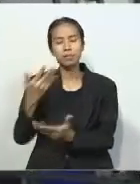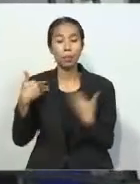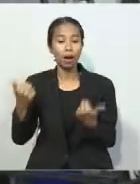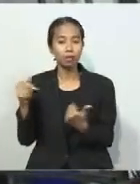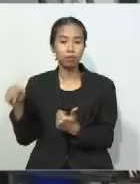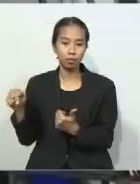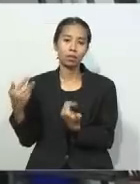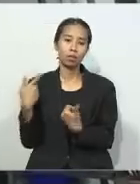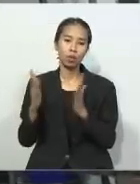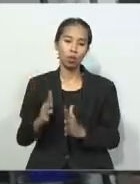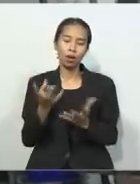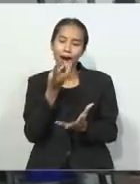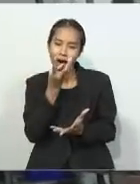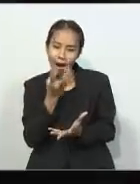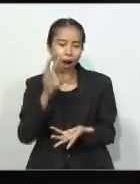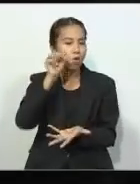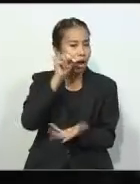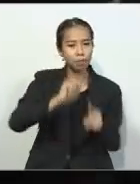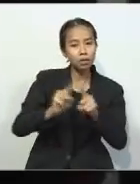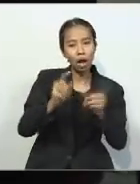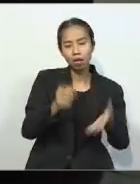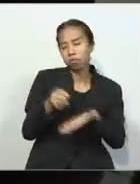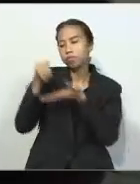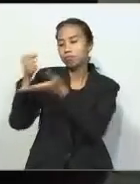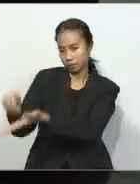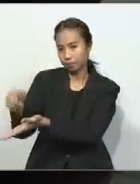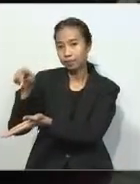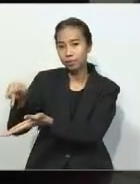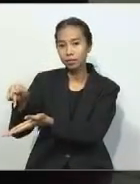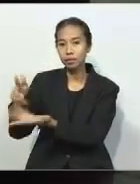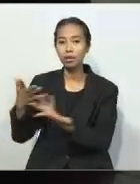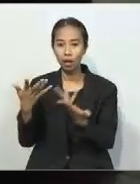ที่นำข้าวปลาอาหารแล้วก็น้ำดื่มน้ำเข้าไปให้ส่วนของ